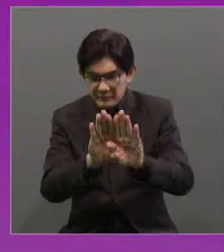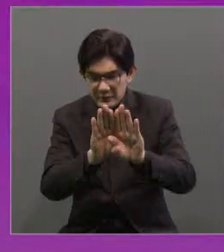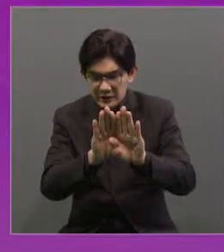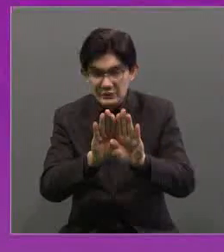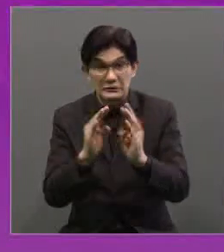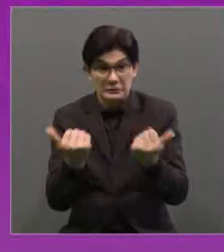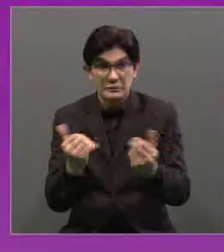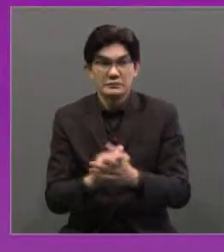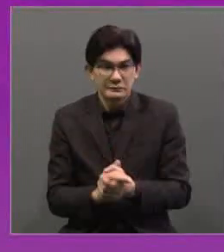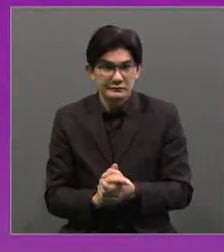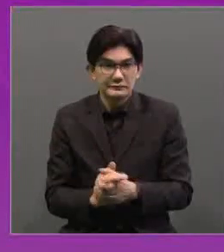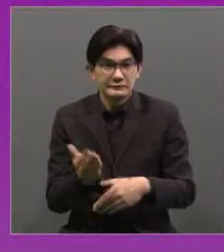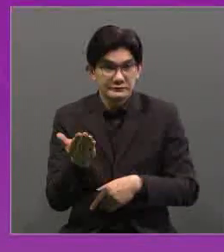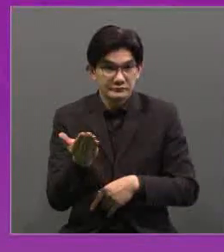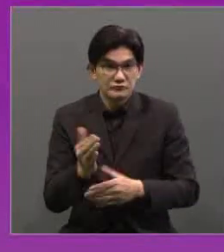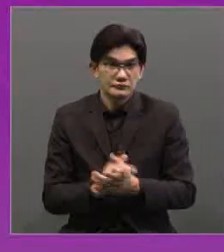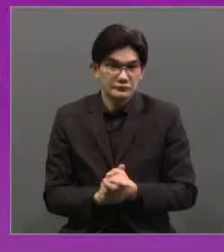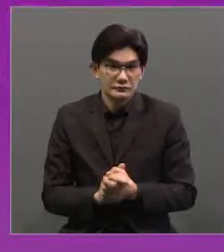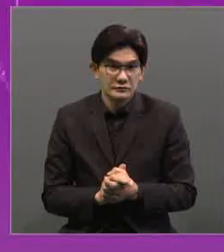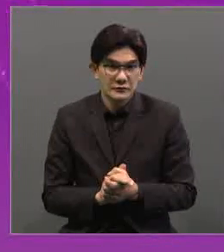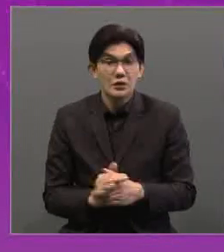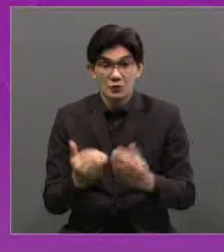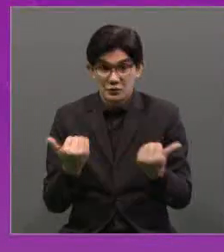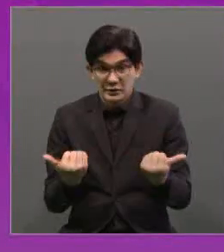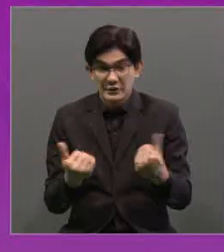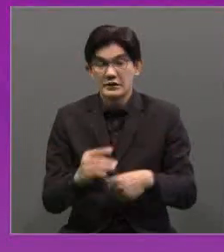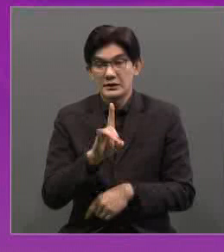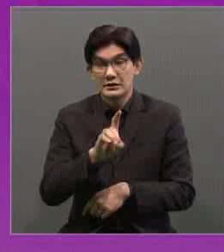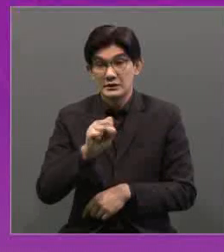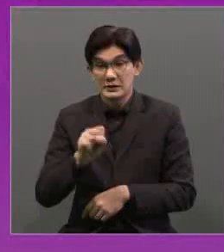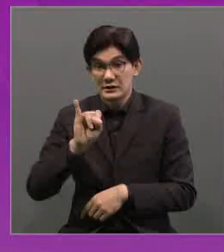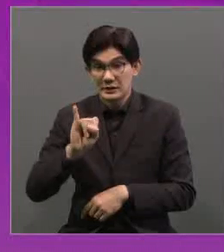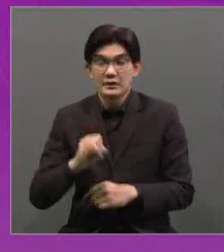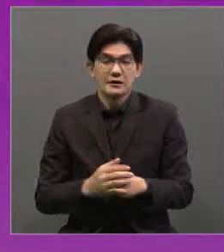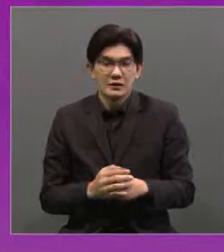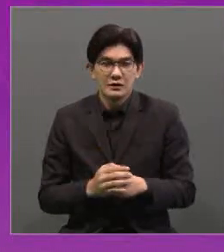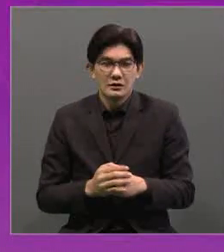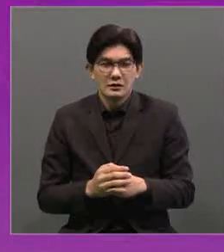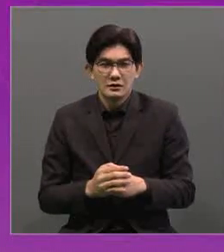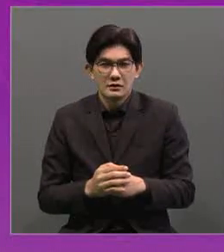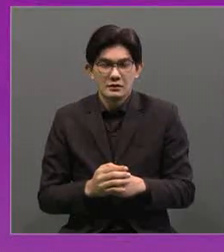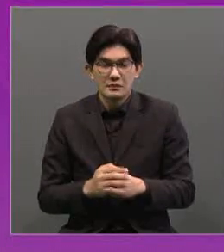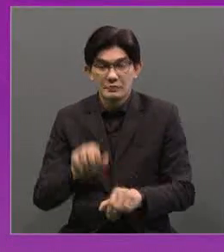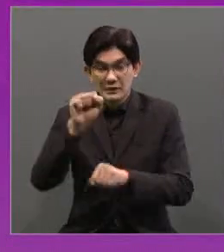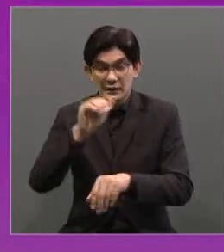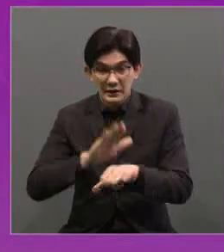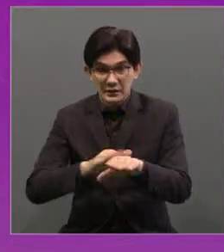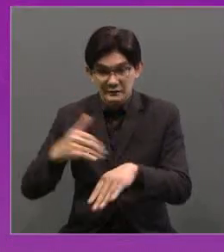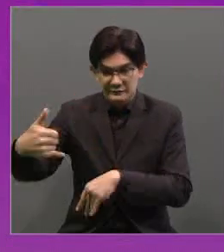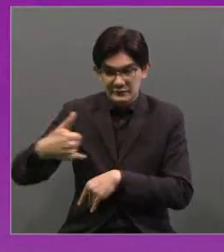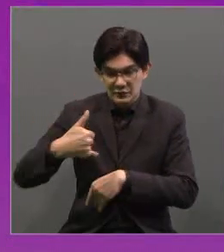สลากพลัสนี่นะนี่คือโพสต์ของคุณชูวิทย์แล้วบอกด้วยว่าวันนี้เนี่ย DSIกรมสอบสวนคดีพิเศษออกหมายเรียกน็อตกองสลากรัฐ